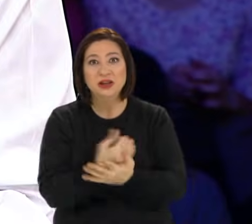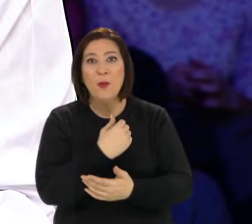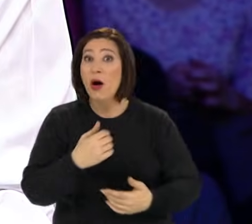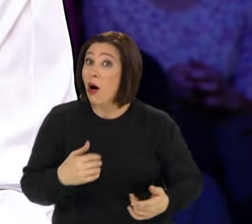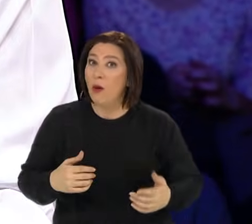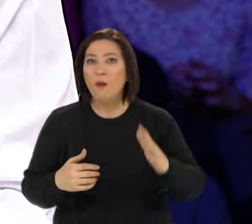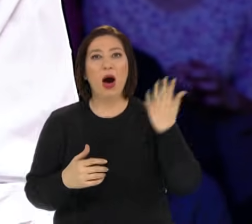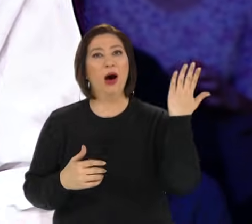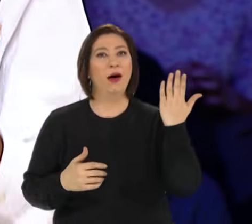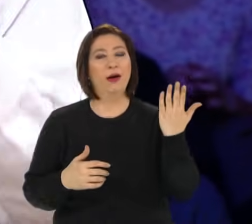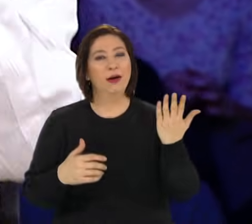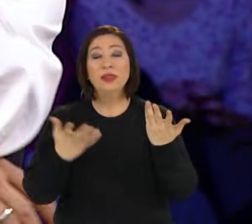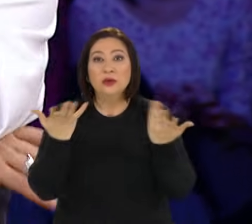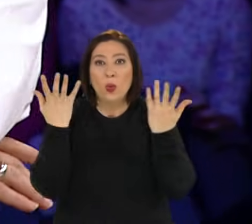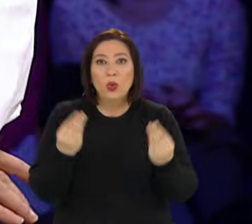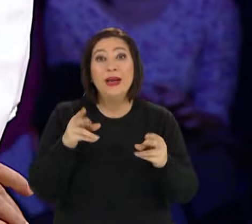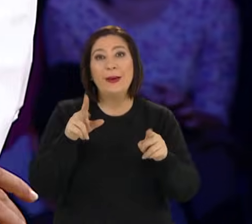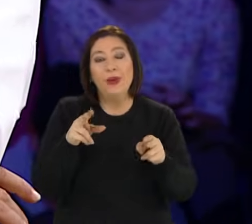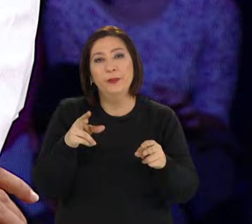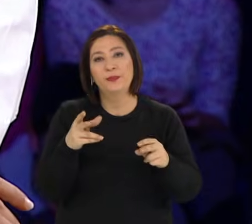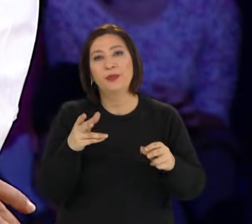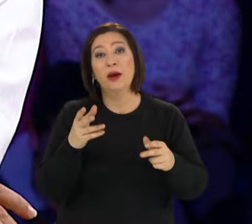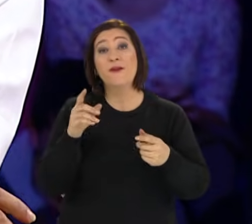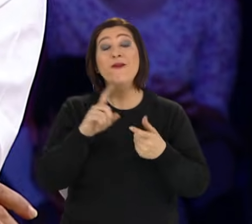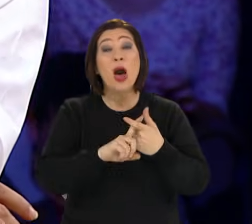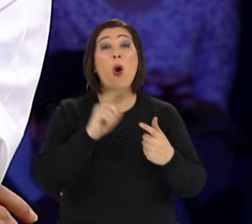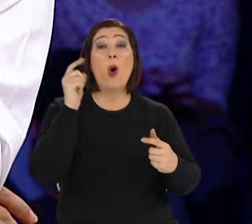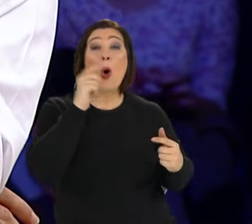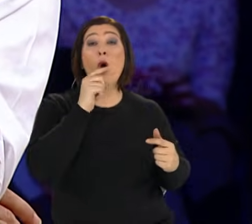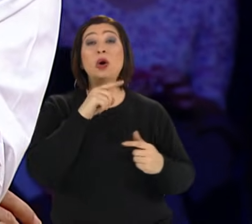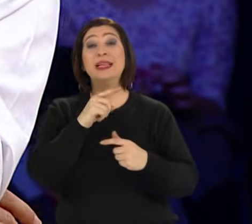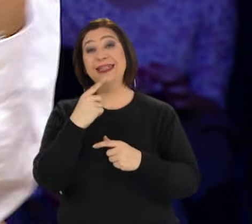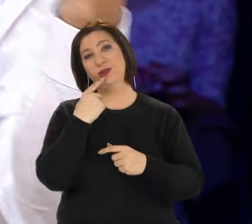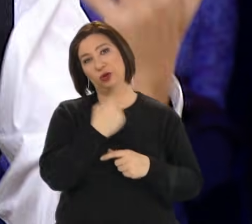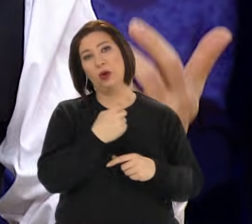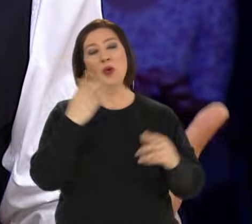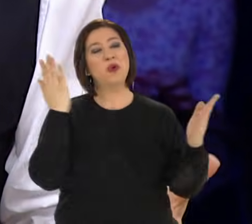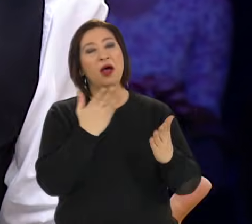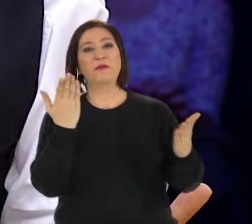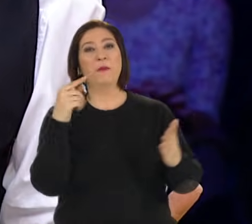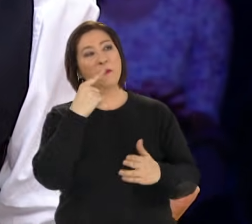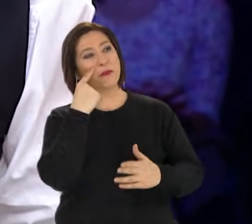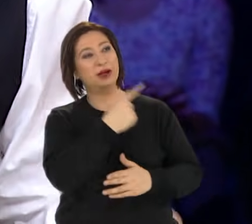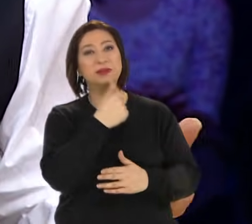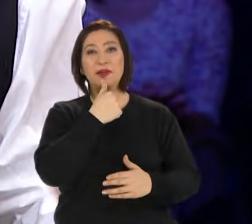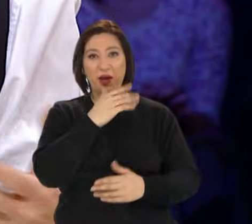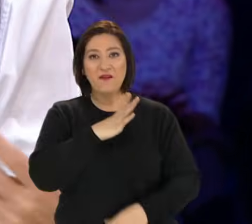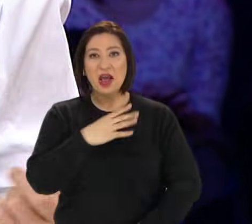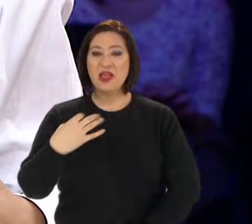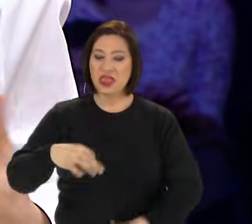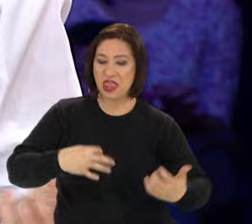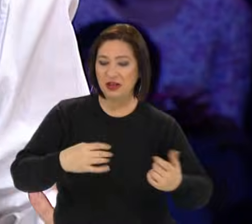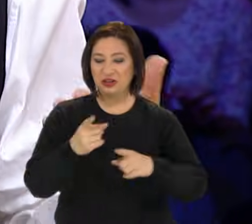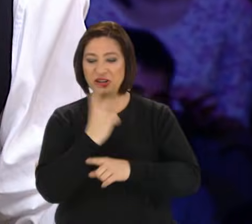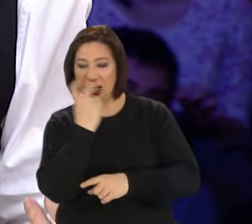Hadi ya filan. Yani nasıl oluyor ya? Ve tabii orada diyorsun ki ulan şu baktığımız herifler var ya, gitarist,